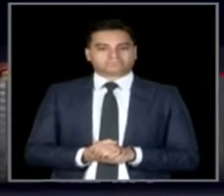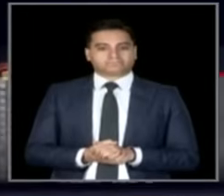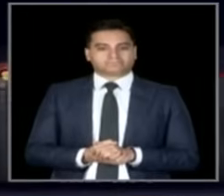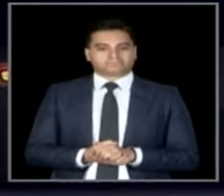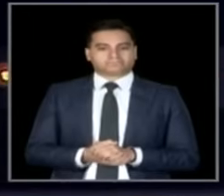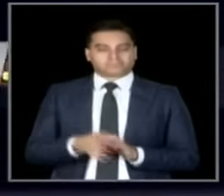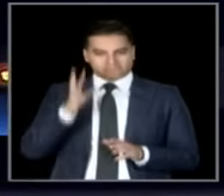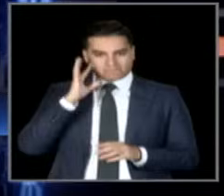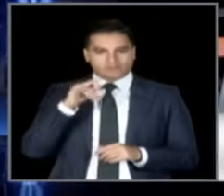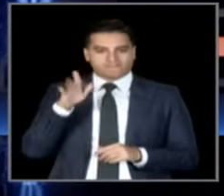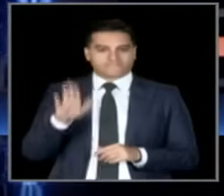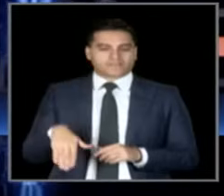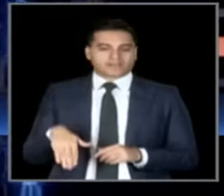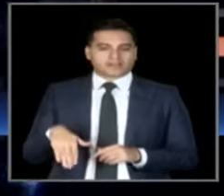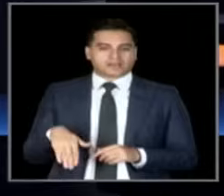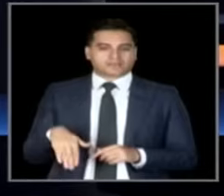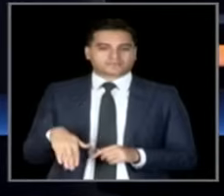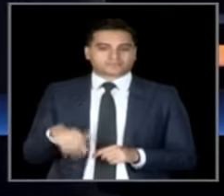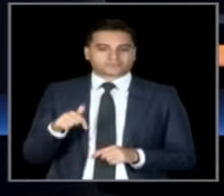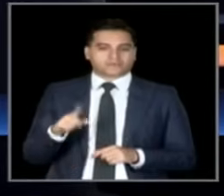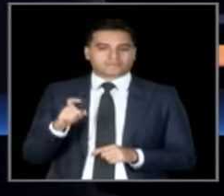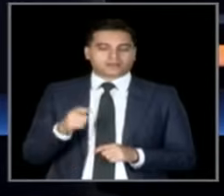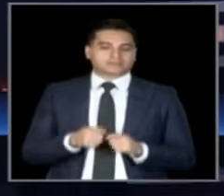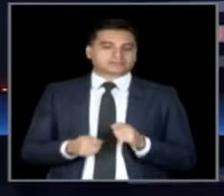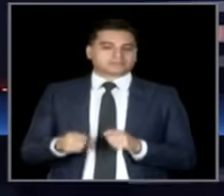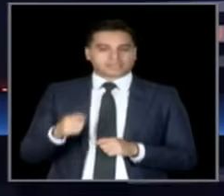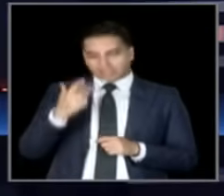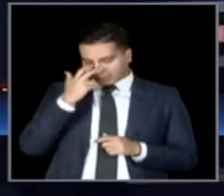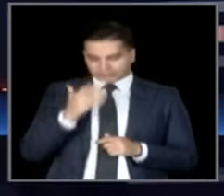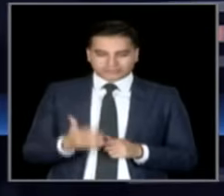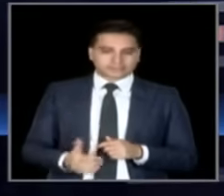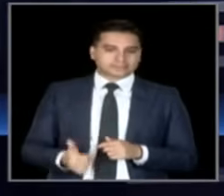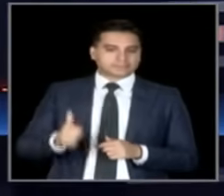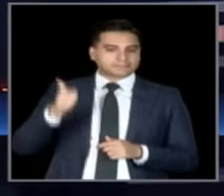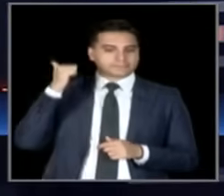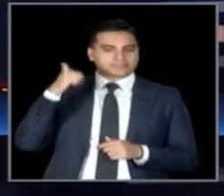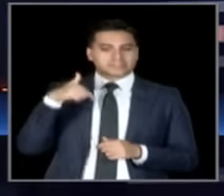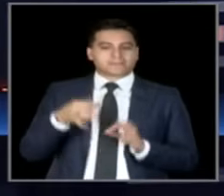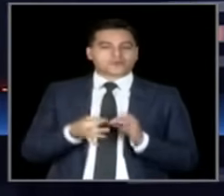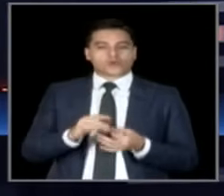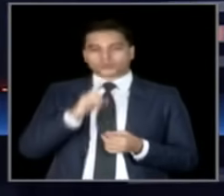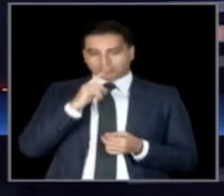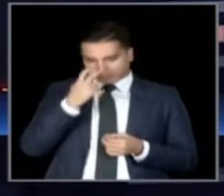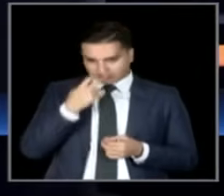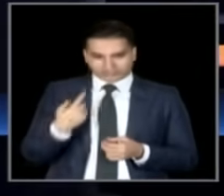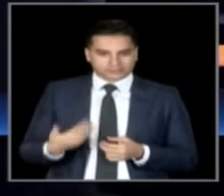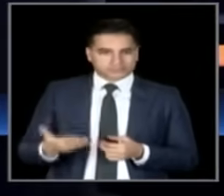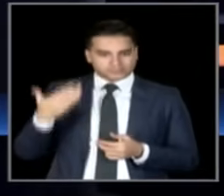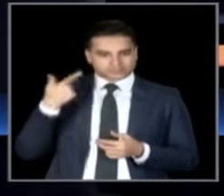الحقل فيه 700 فتحة بيرجع عمرهم لستة مليون سنة. برافو عليك يا محمد